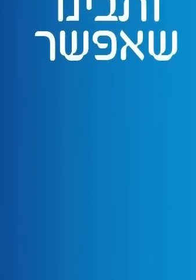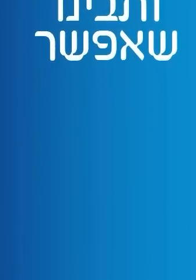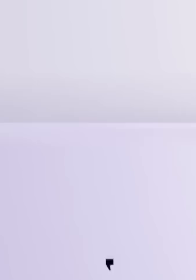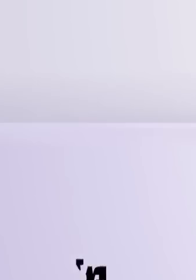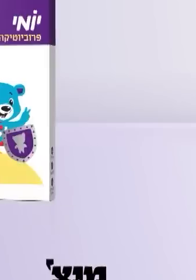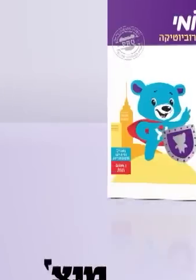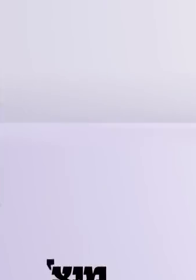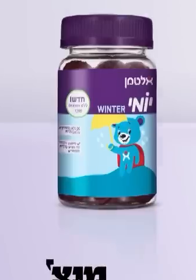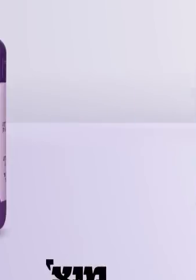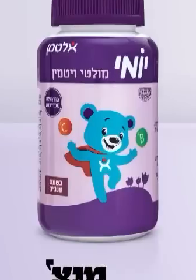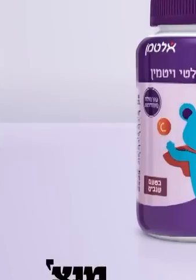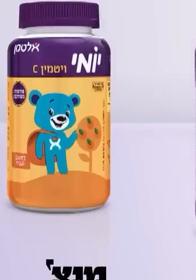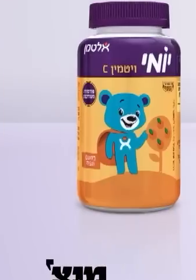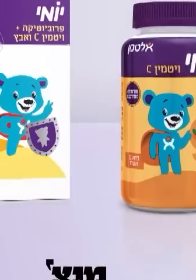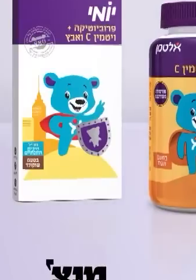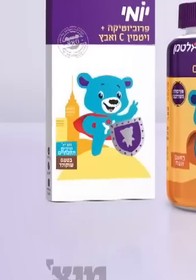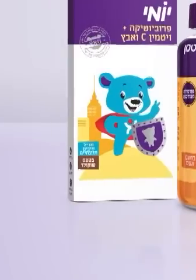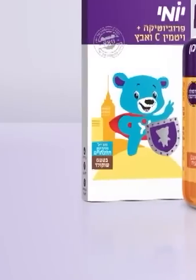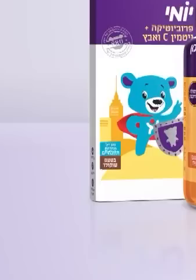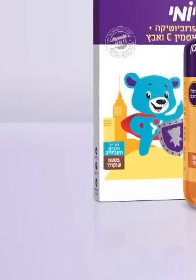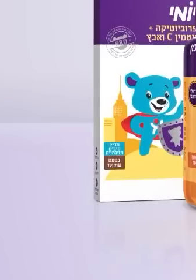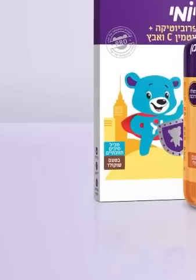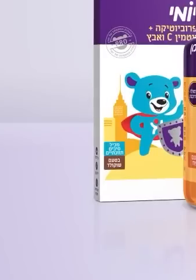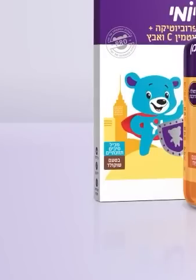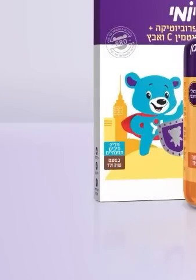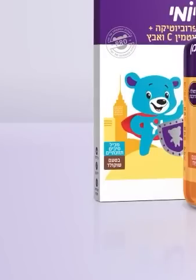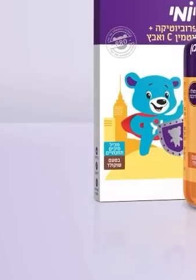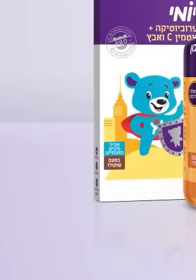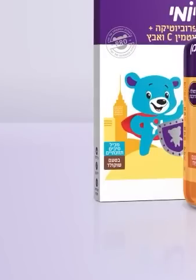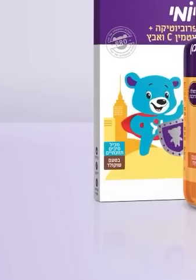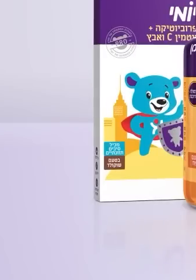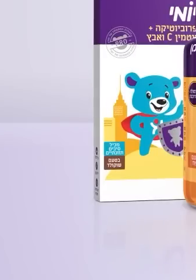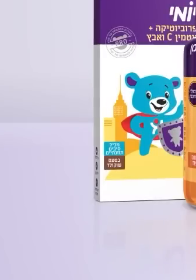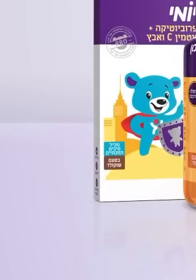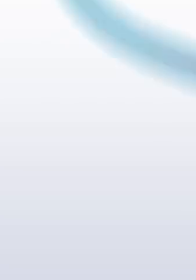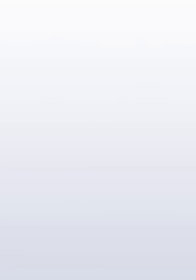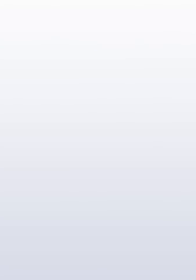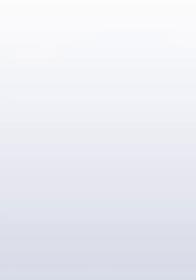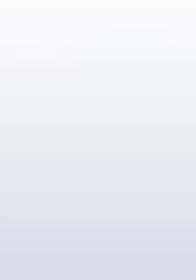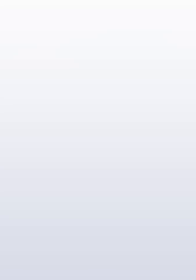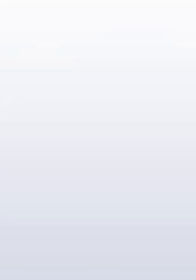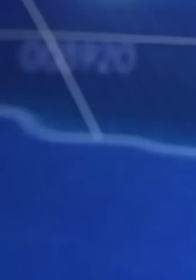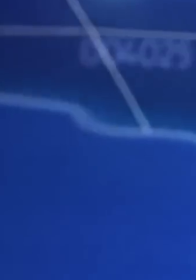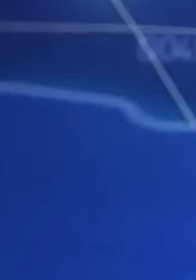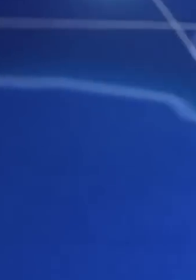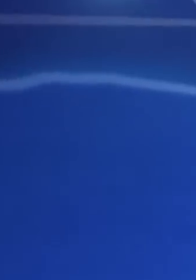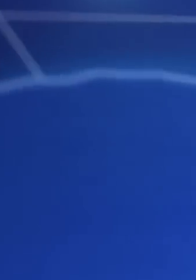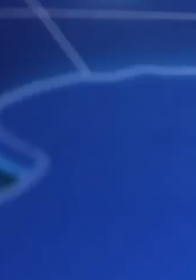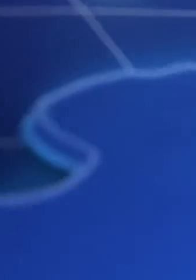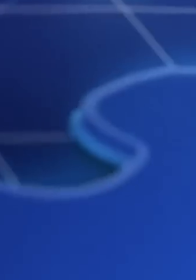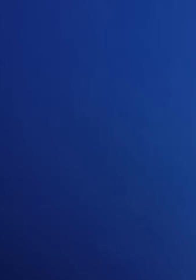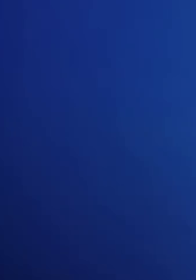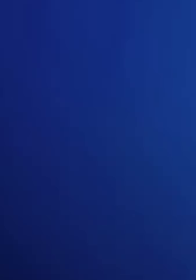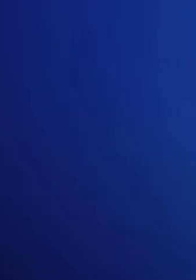בית בלב. היי, אימוש ואבוש, זה אני, יומי של אלטמן, הדובי שעוזר להגן על הילדים מבפנים.